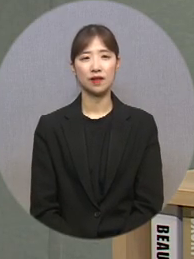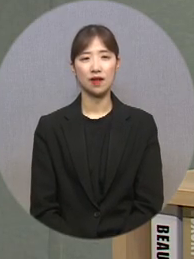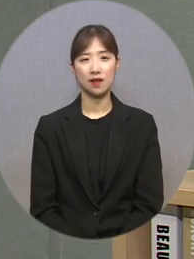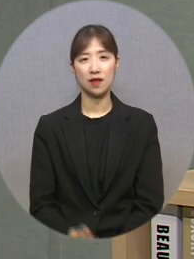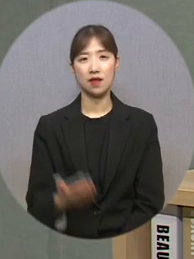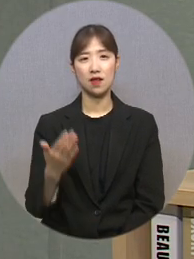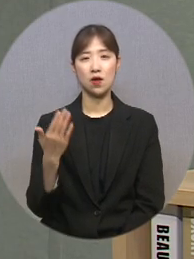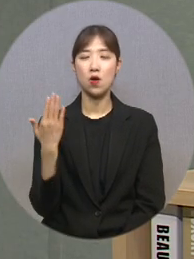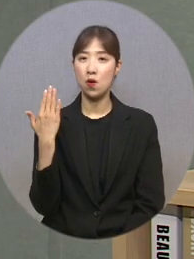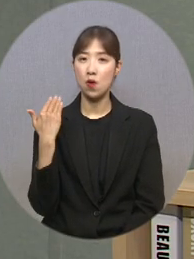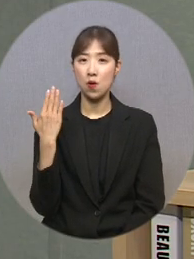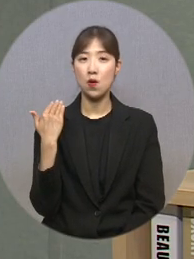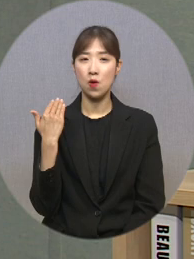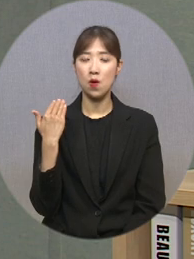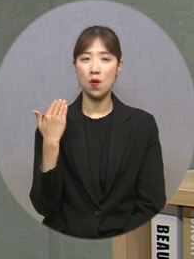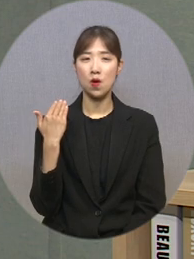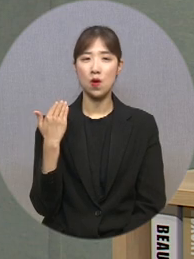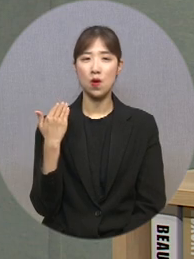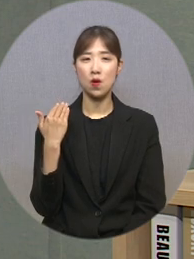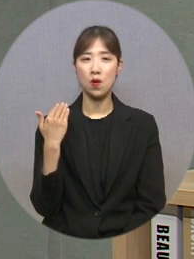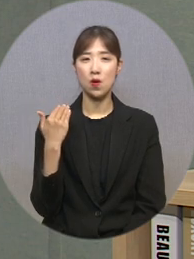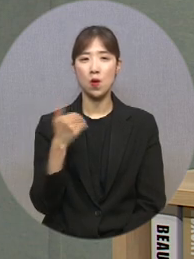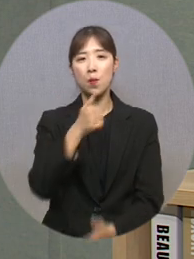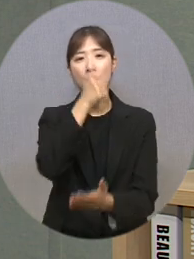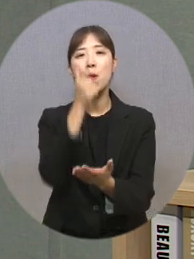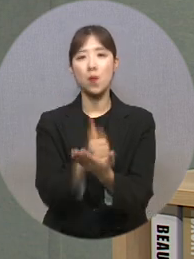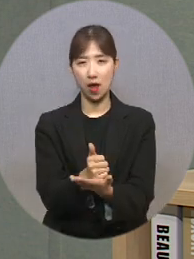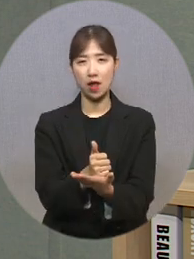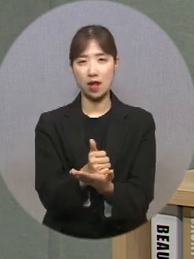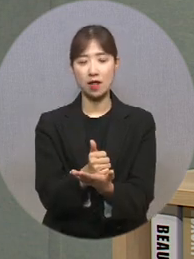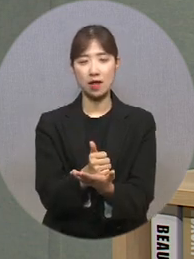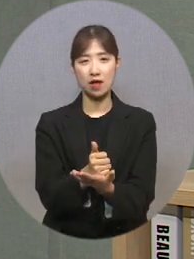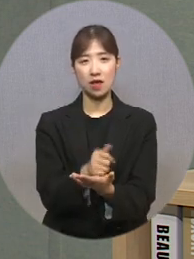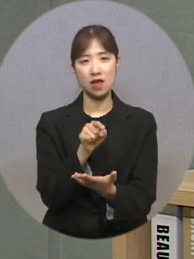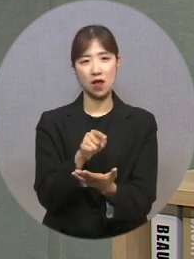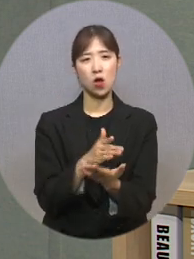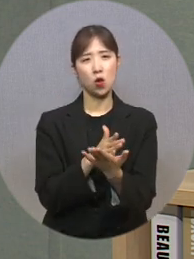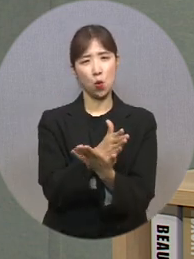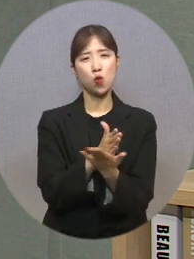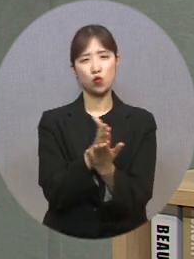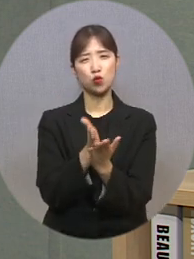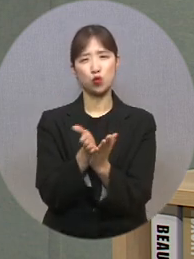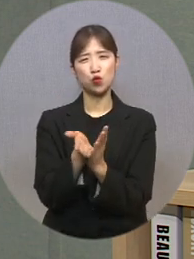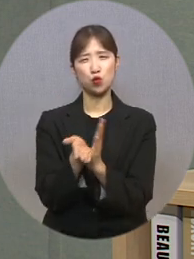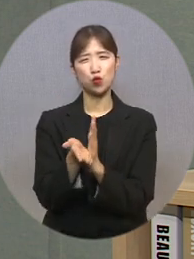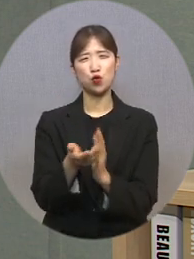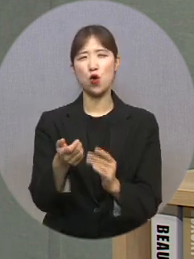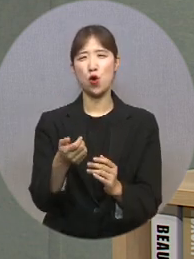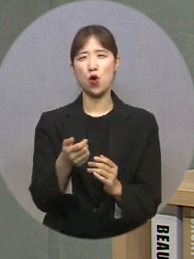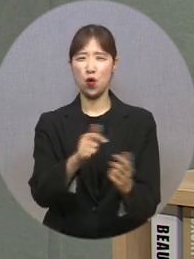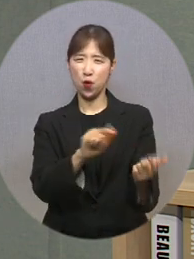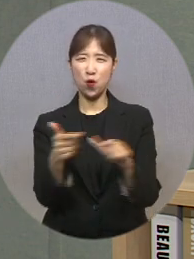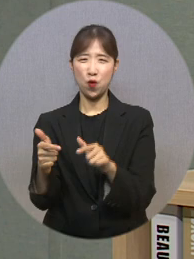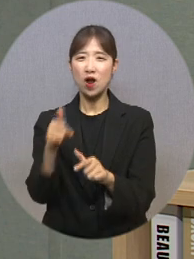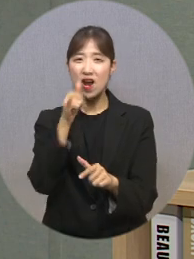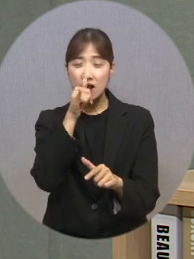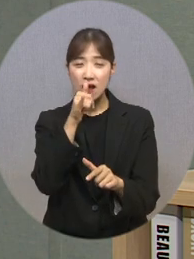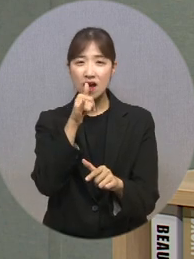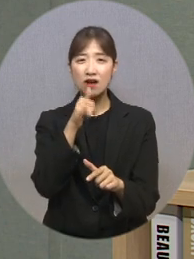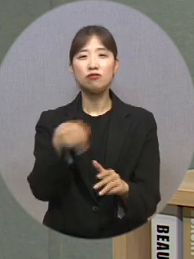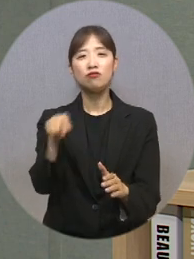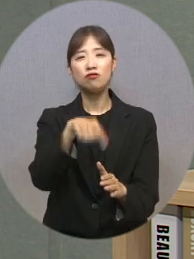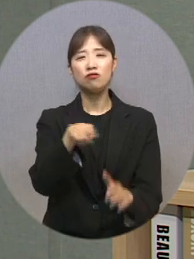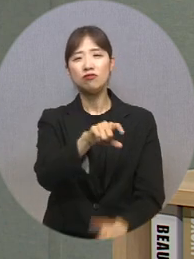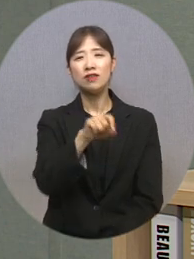요새 그러니까 범죄를 여러 가지로 이제 형태를 나눈다면은 사기